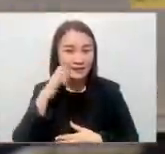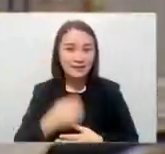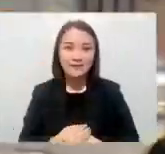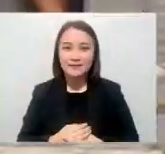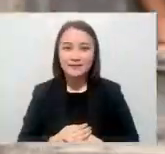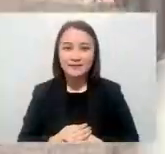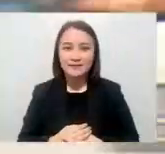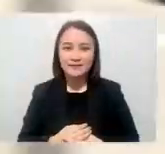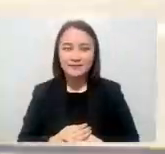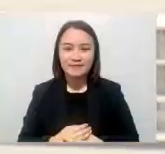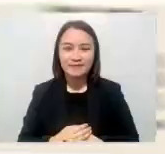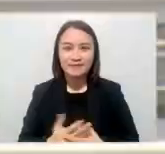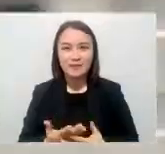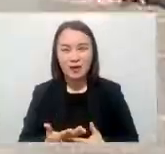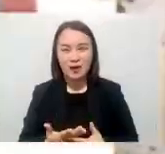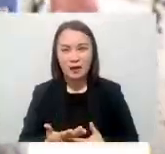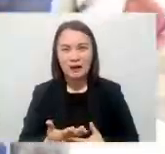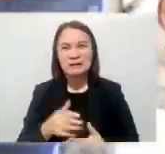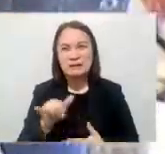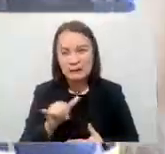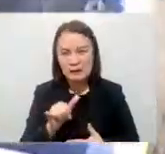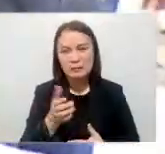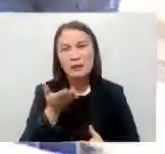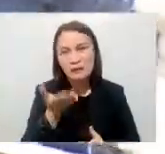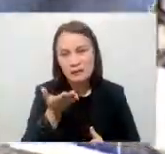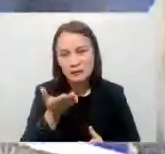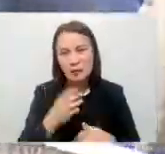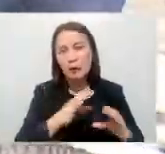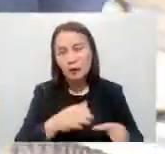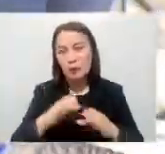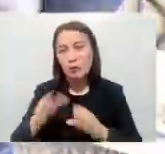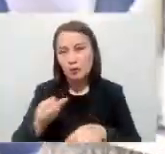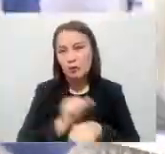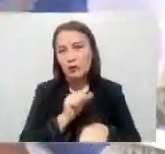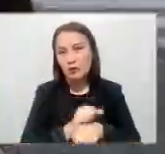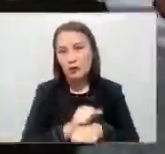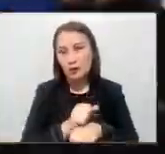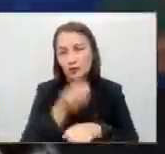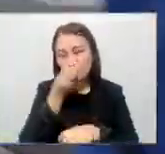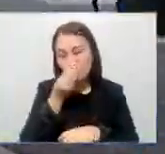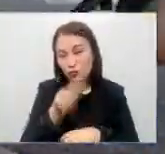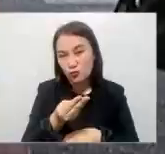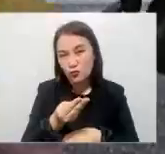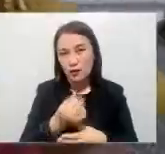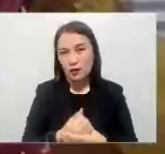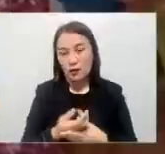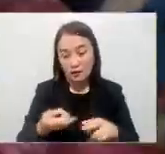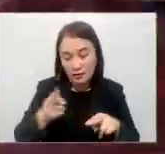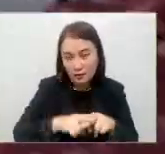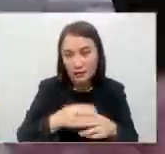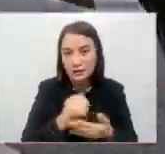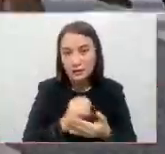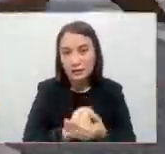Parang panlilimos, ganyan hinalintulad ng grupo ng mga manggagawa ang kakarampot na aumento sa sahod sa Metro Manila. Ang minimum daily